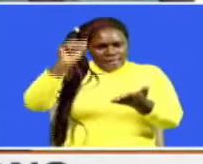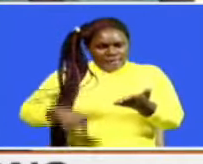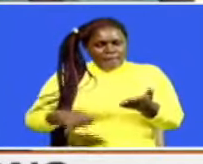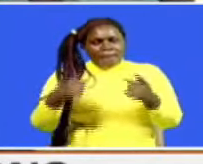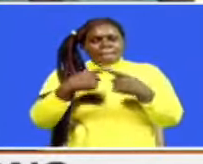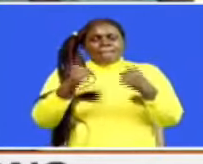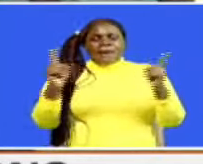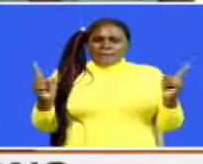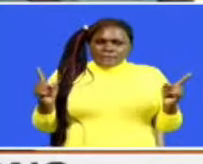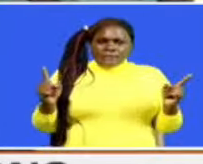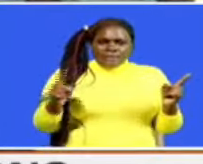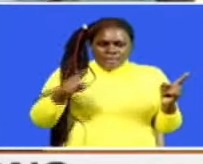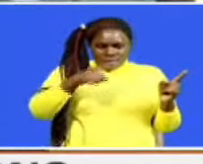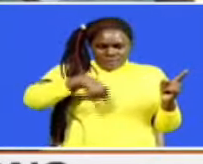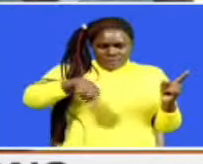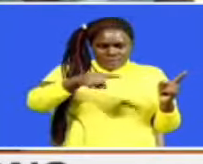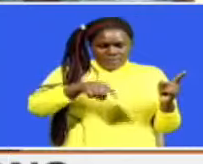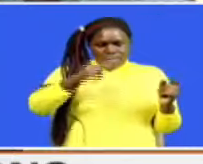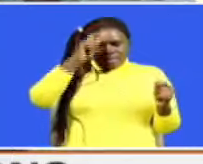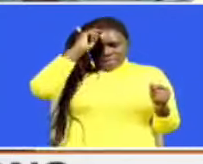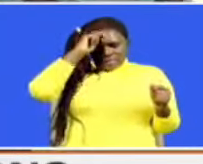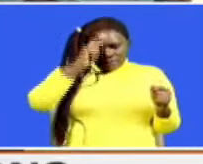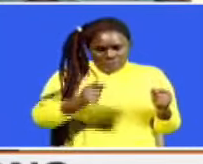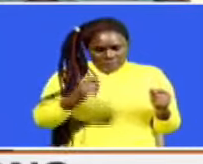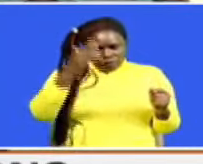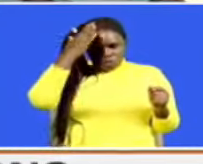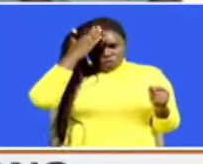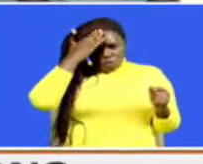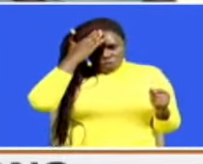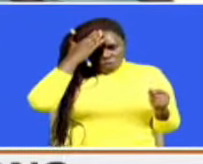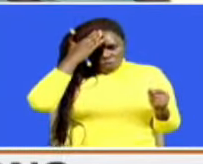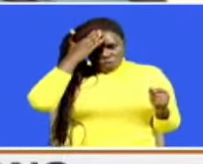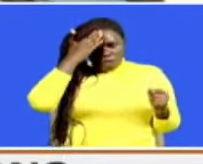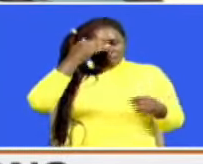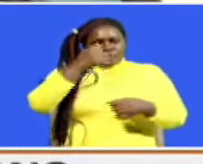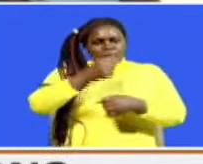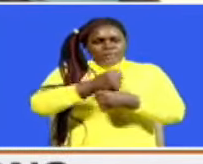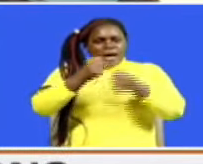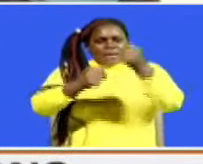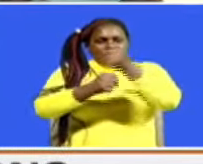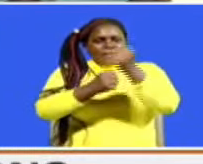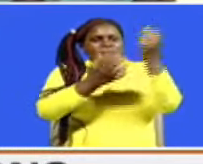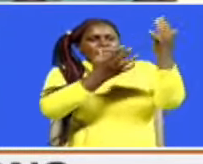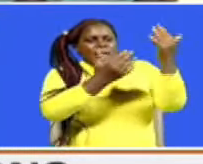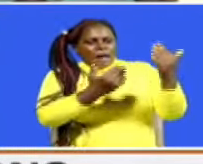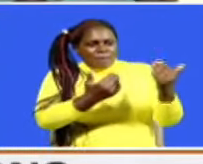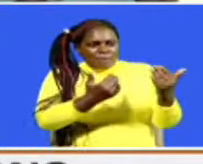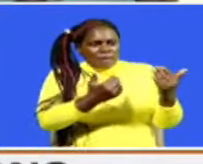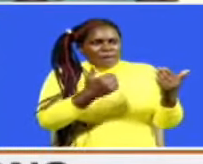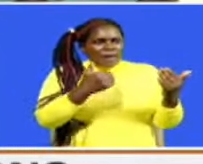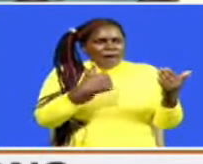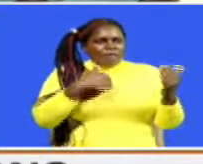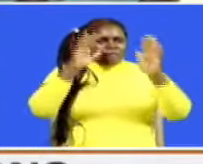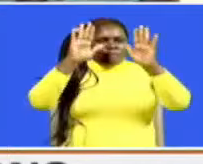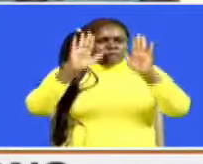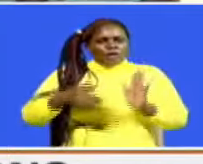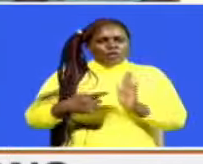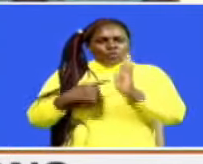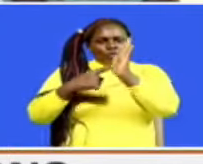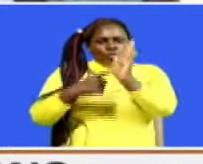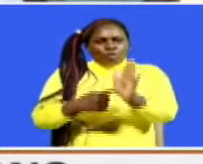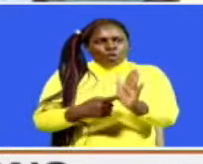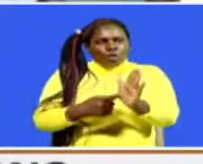inatakana kwamba sisi pia tuheshimu na tujue kwamba ile structures zenye zinakuja zikuwe na umuhimu kuonyesha